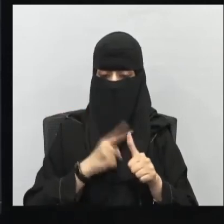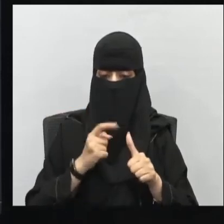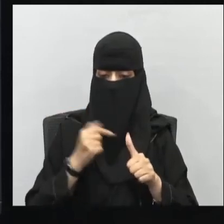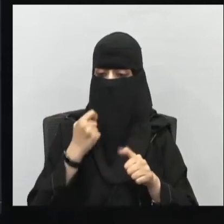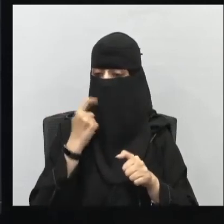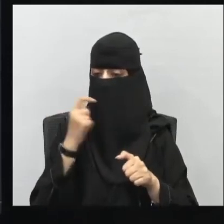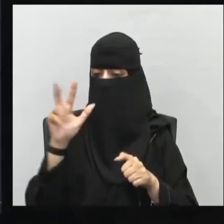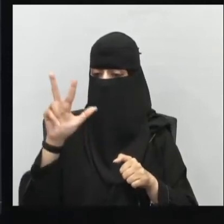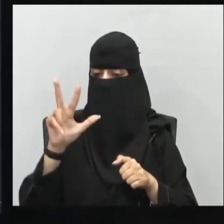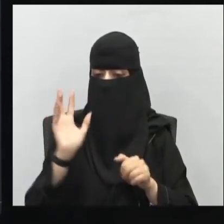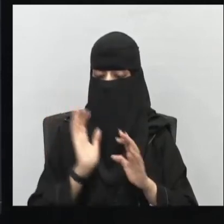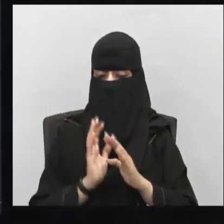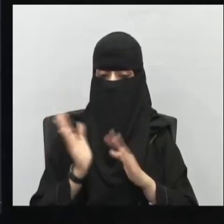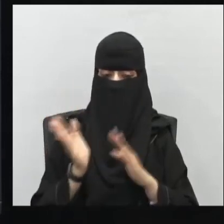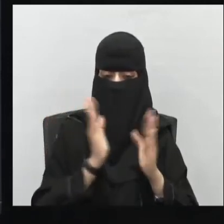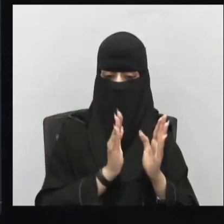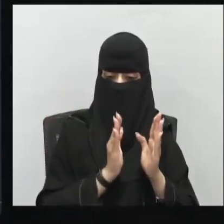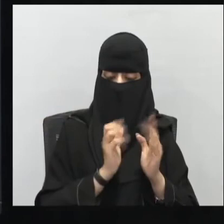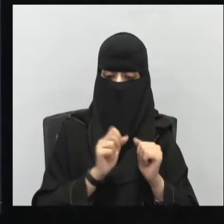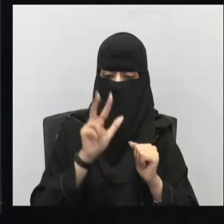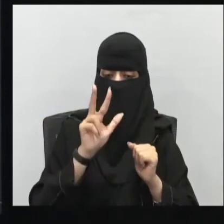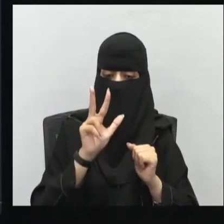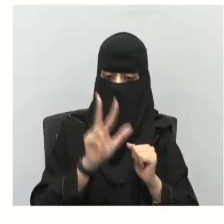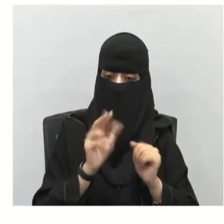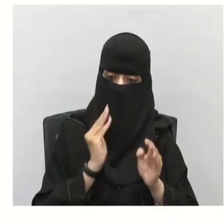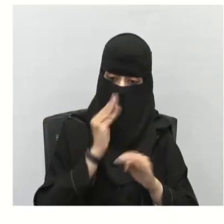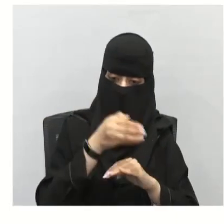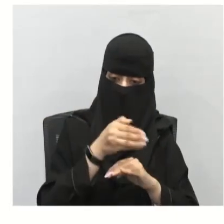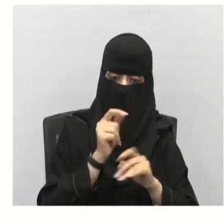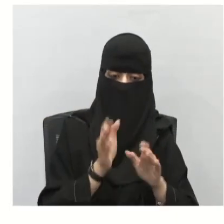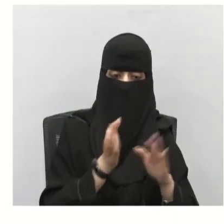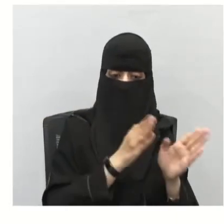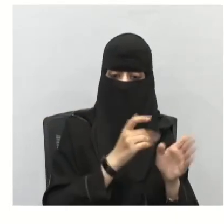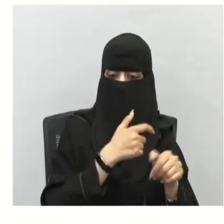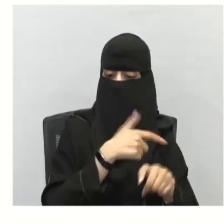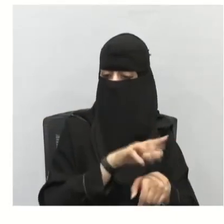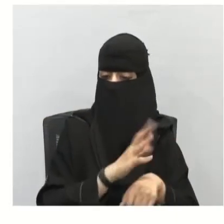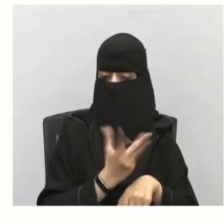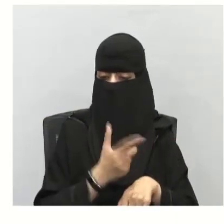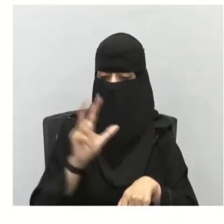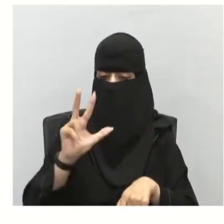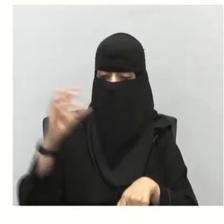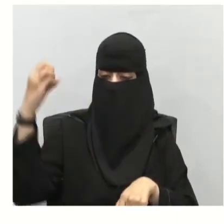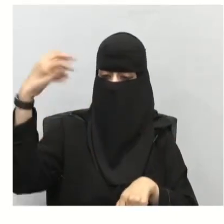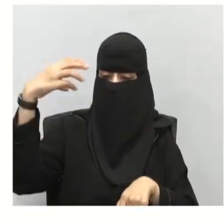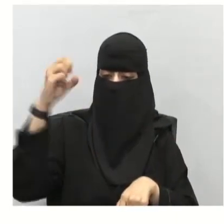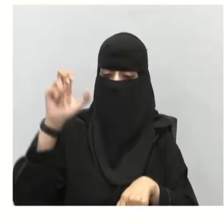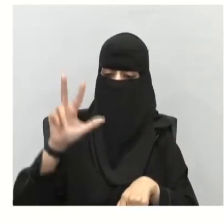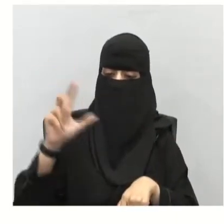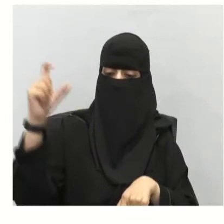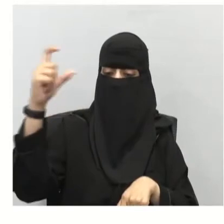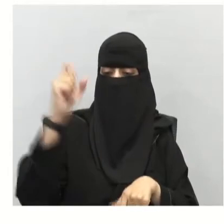ال، بعد ذلك الكلمة بعد دخول ال نوعها، هل هي شمسية أم